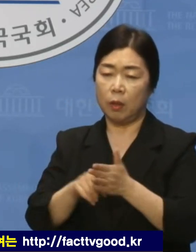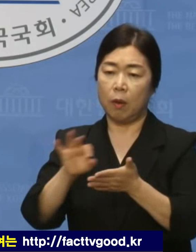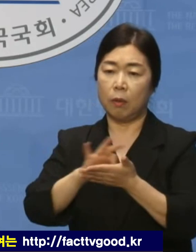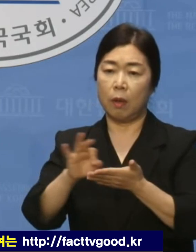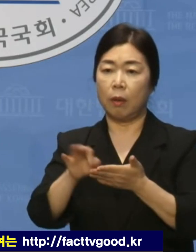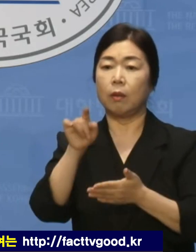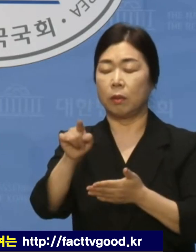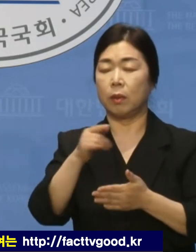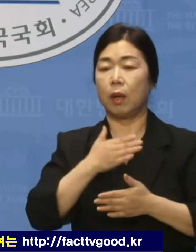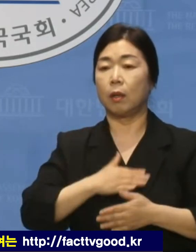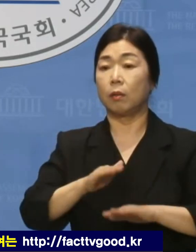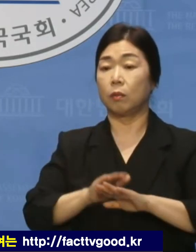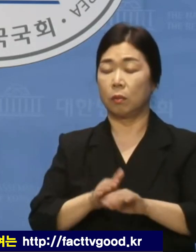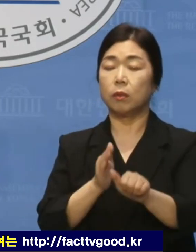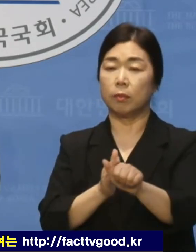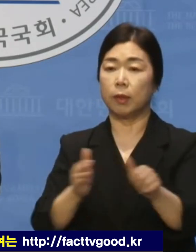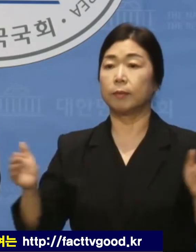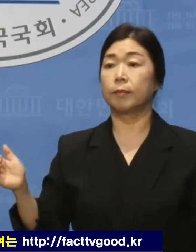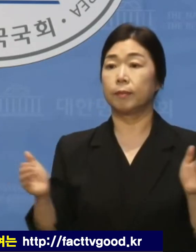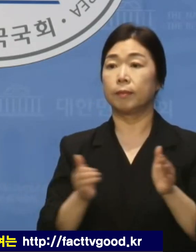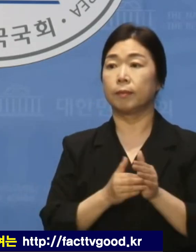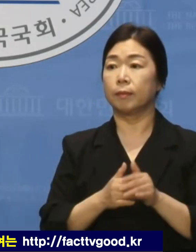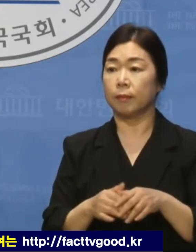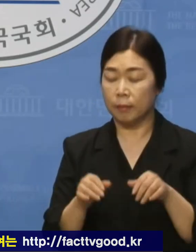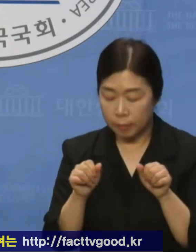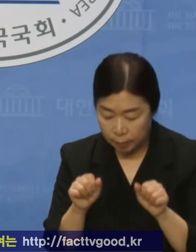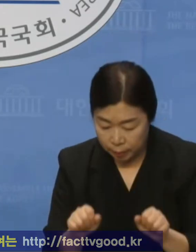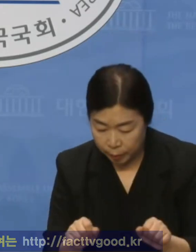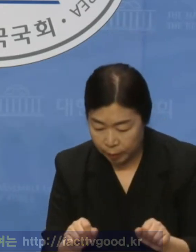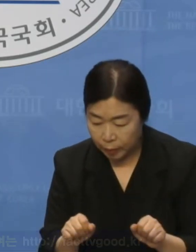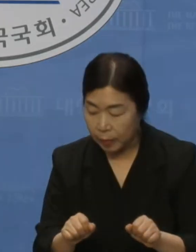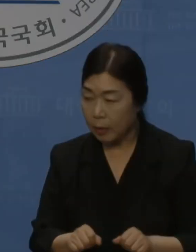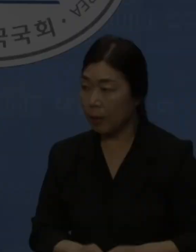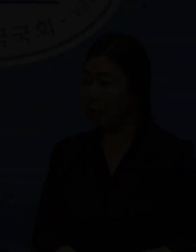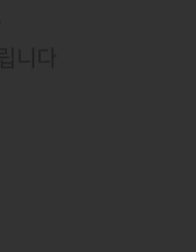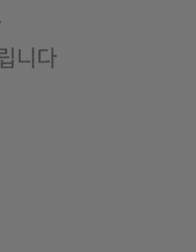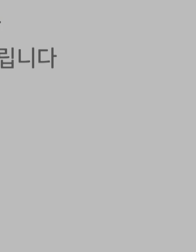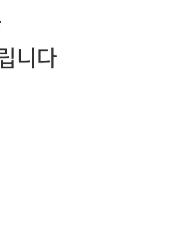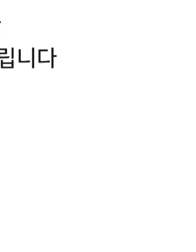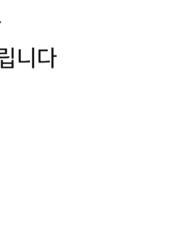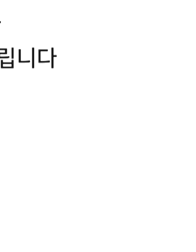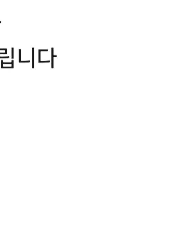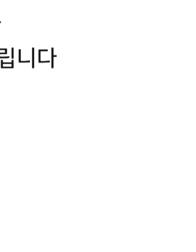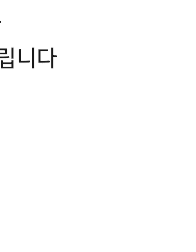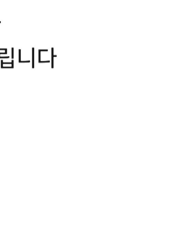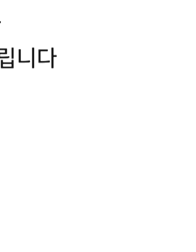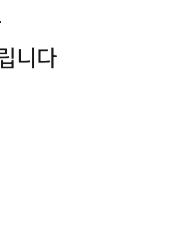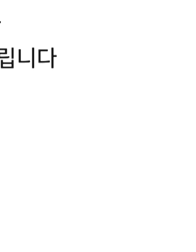명심하시기 바랍니다. 이상입니다.